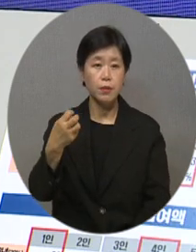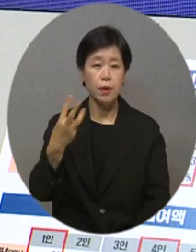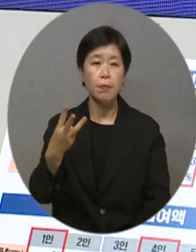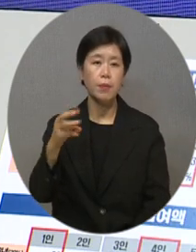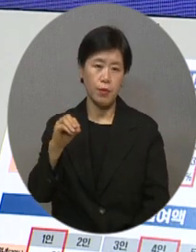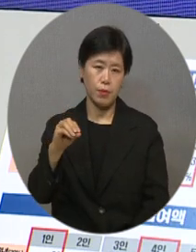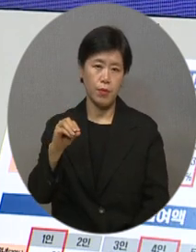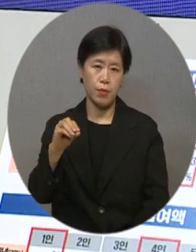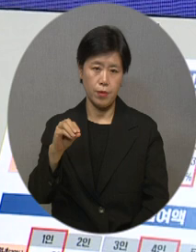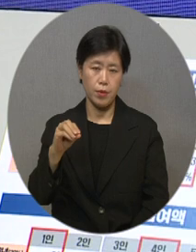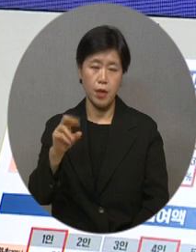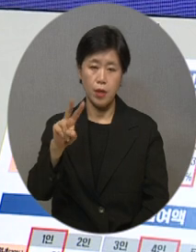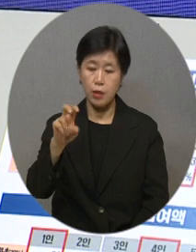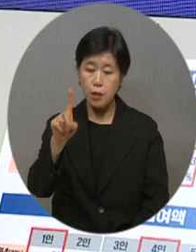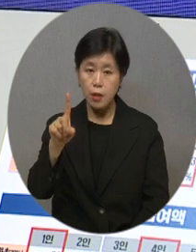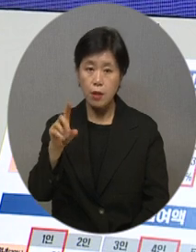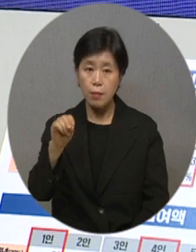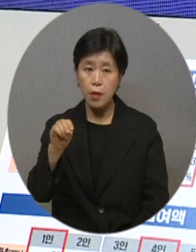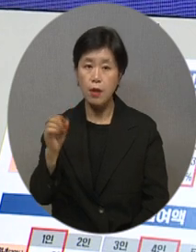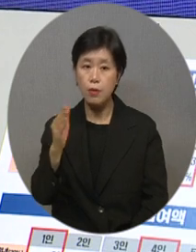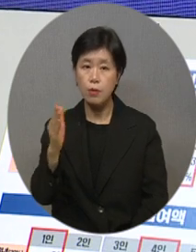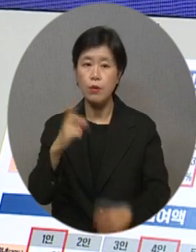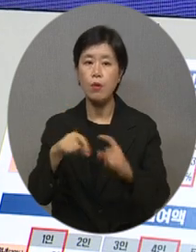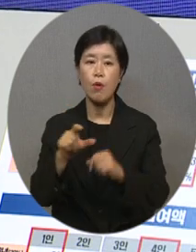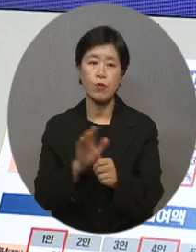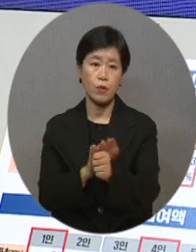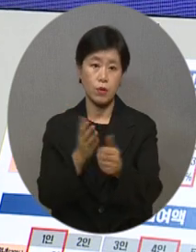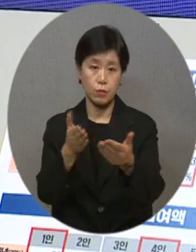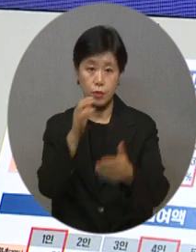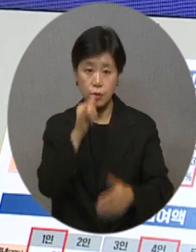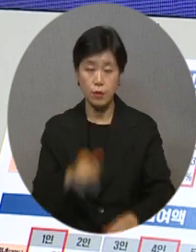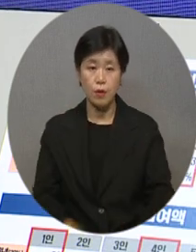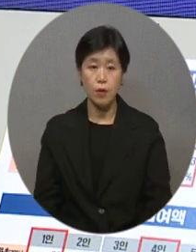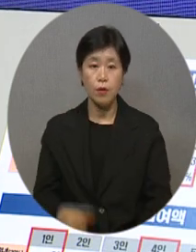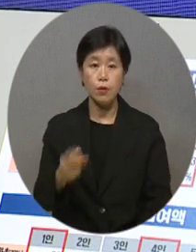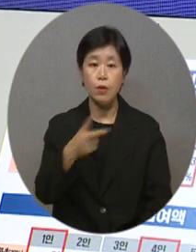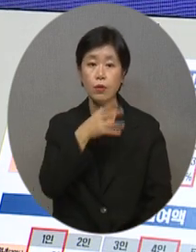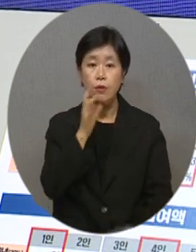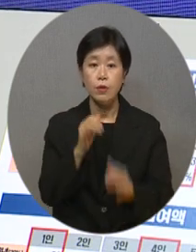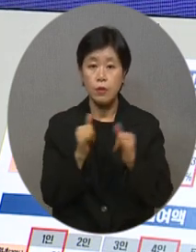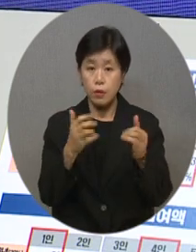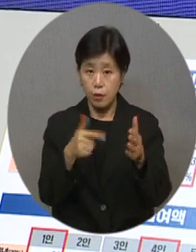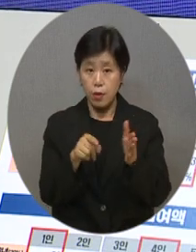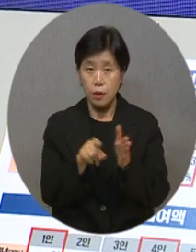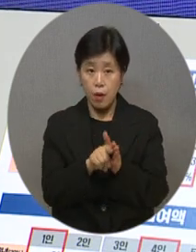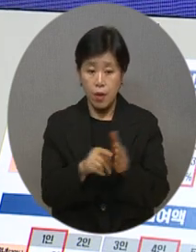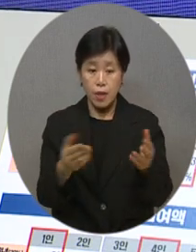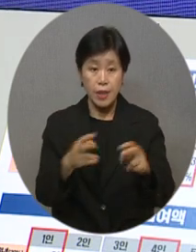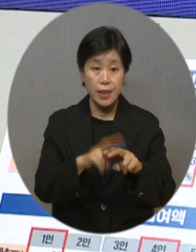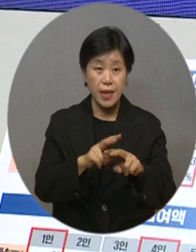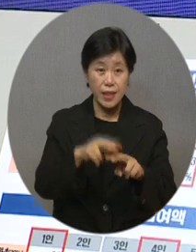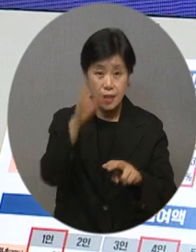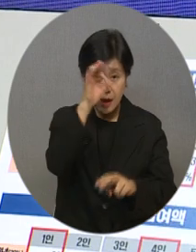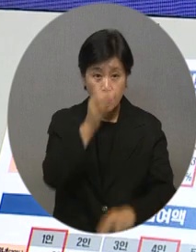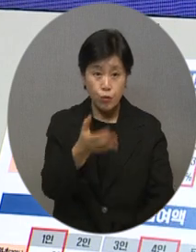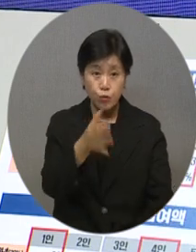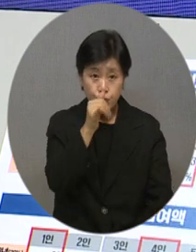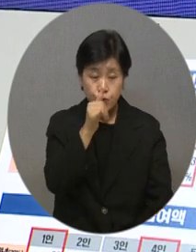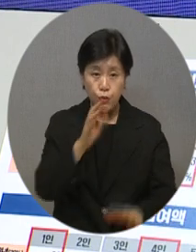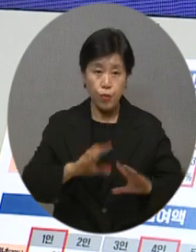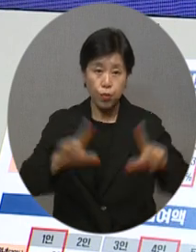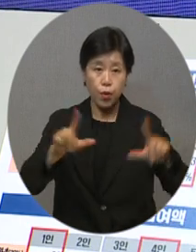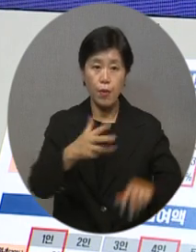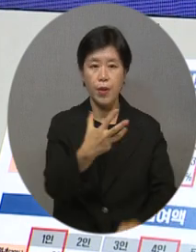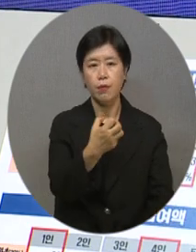그 노인 어르신을 위해서 그 일자리 예산 같은 경우가 있습니다. 지금 예. 88만 3천 개 일자리가 금년에 저희가